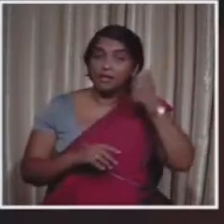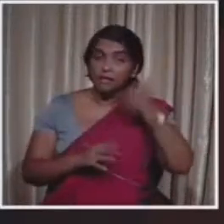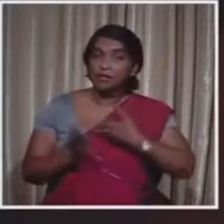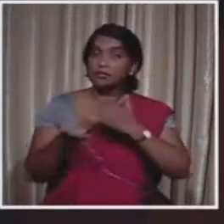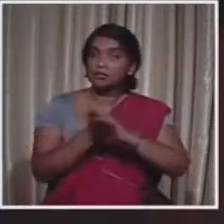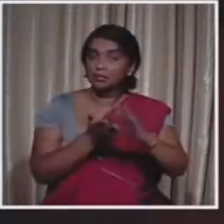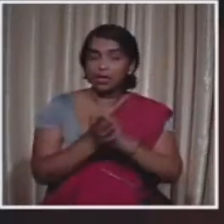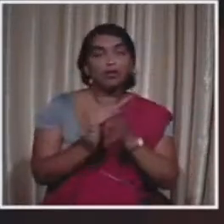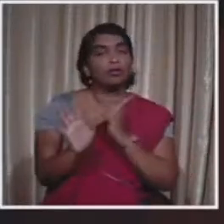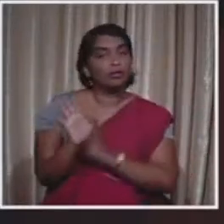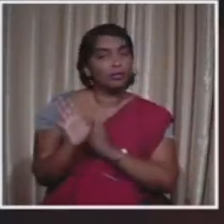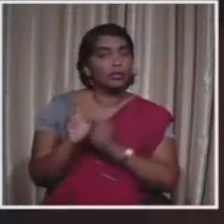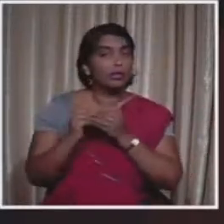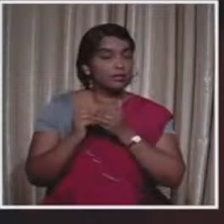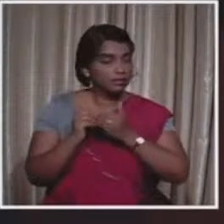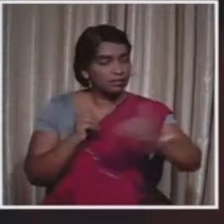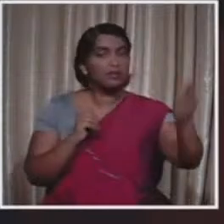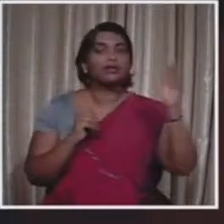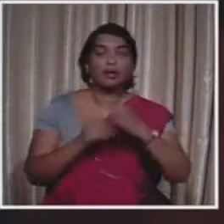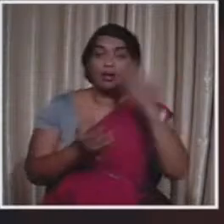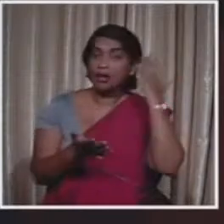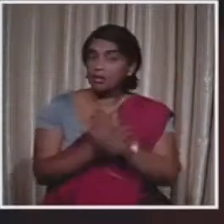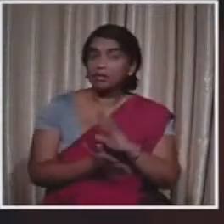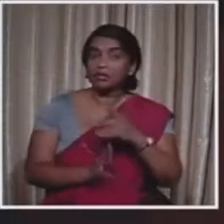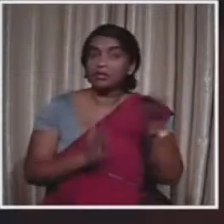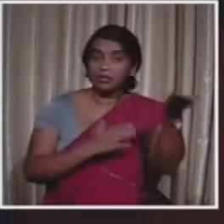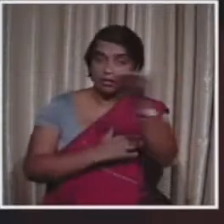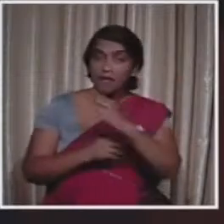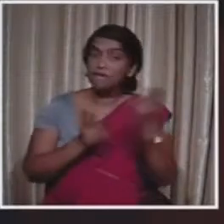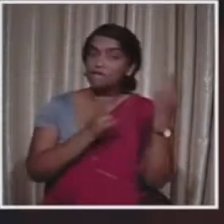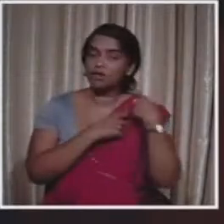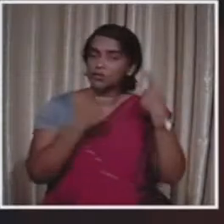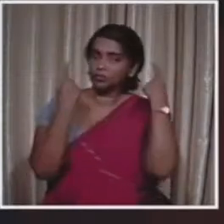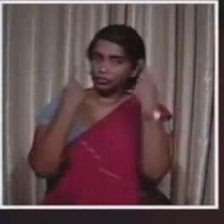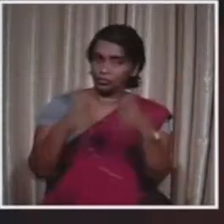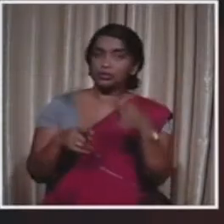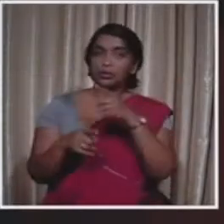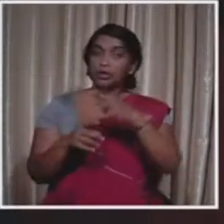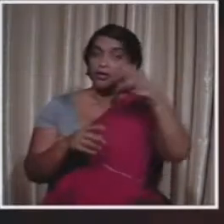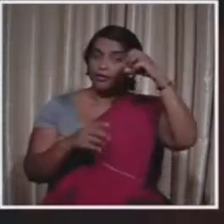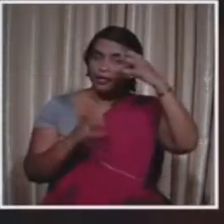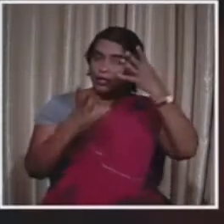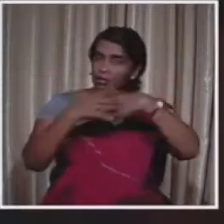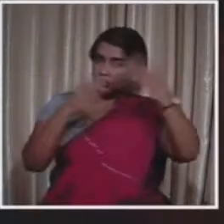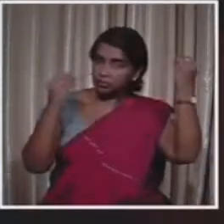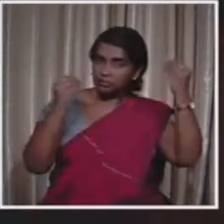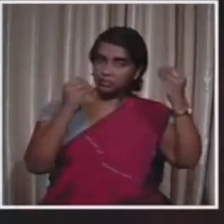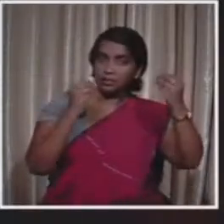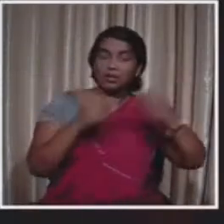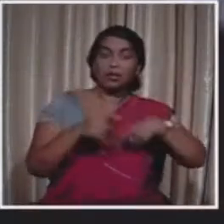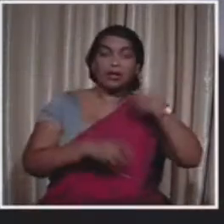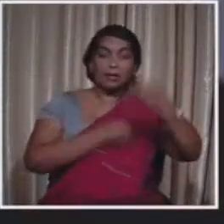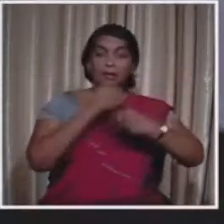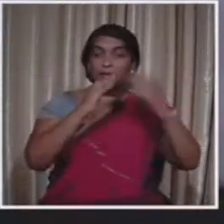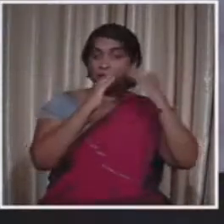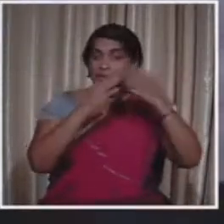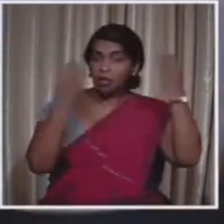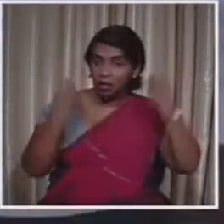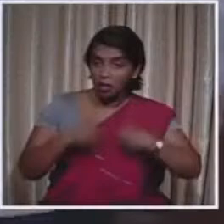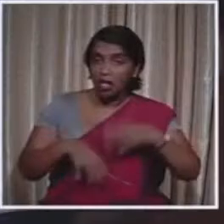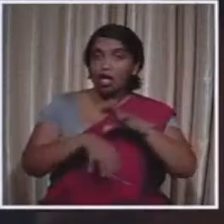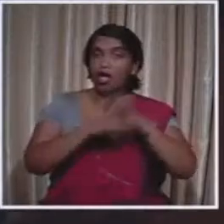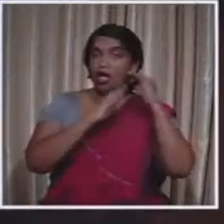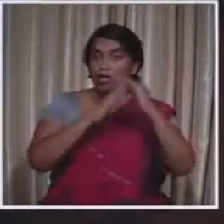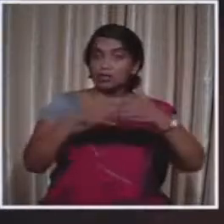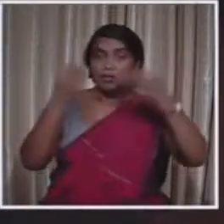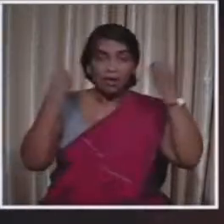සේවා අඛණ්ඩව යන්න දෙන්න අක්‍රීය වුණොත් ඔබ තමුන්නාසලා වගකීම ගන්න විදුලි බලය යන හිටුණොත් කර්මාන්ත අක්‍රීය වුණොත් රෝහල්